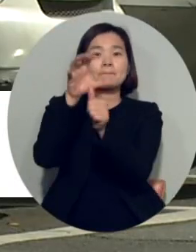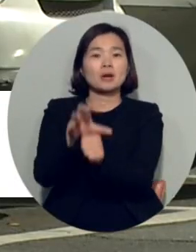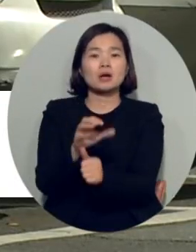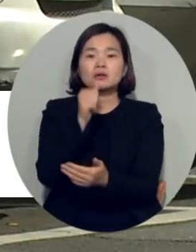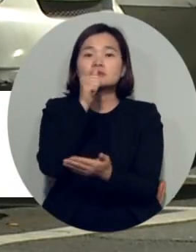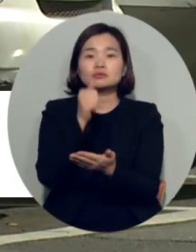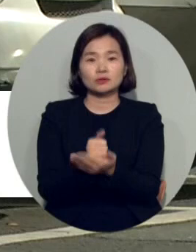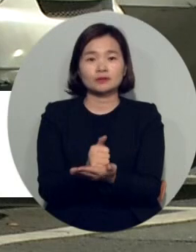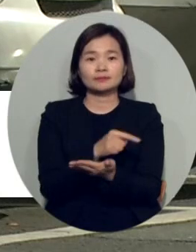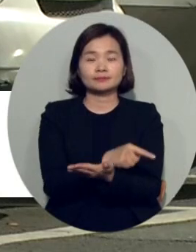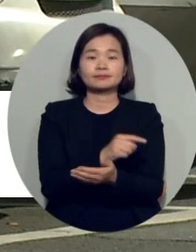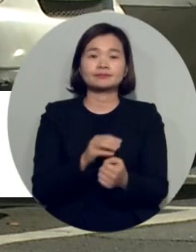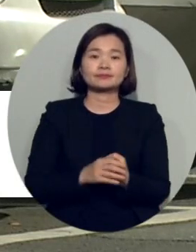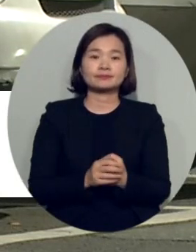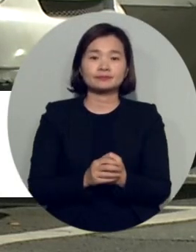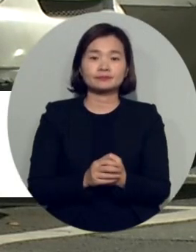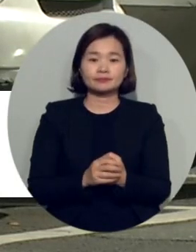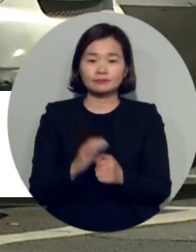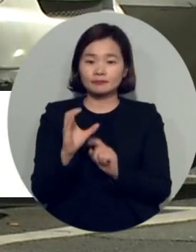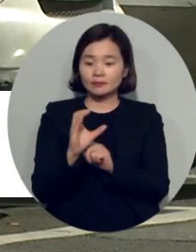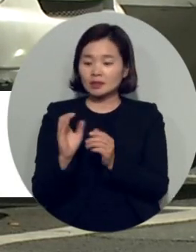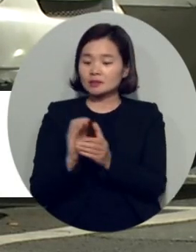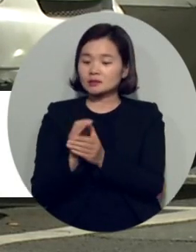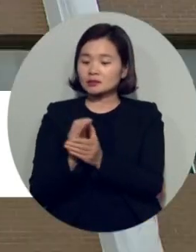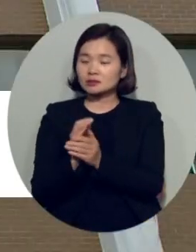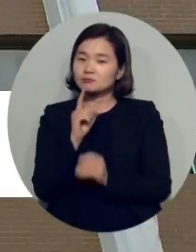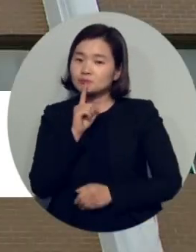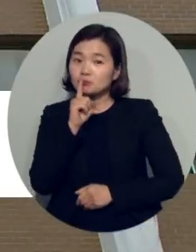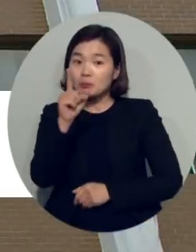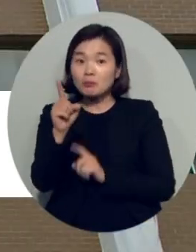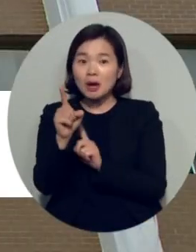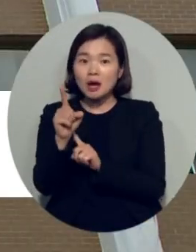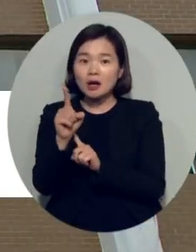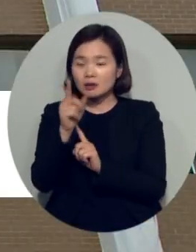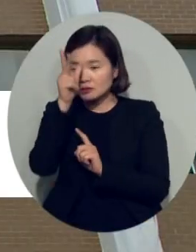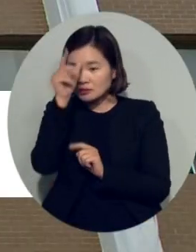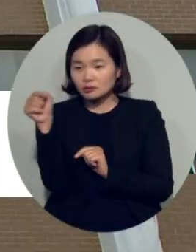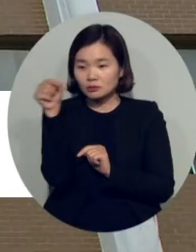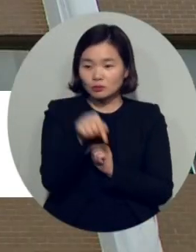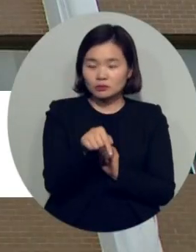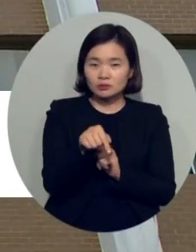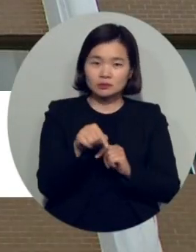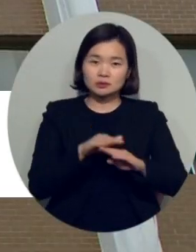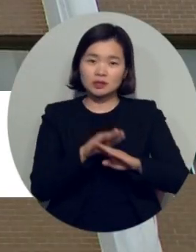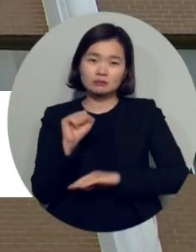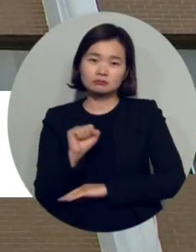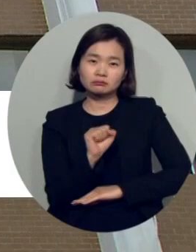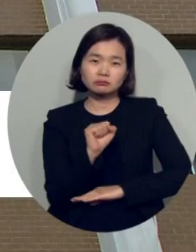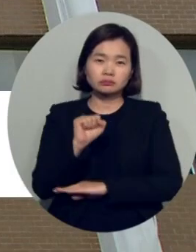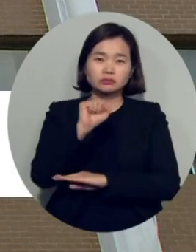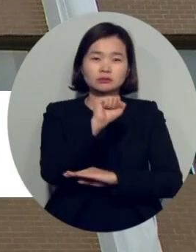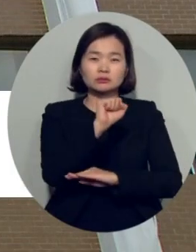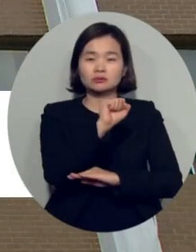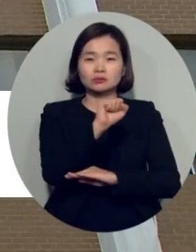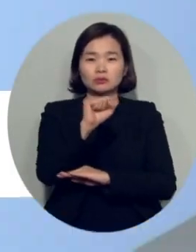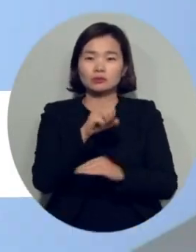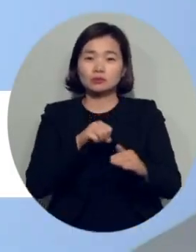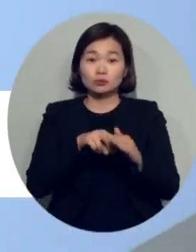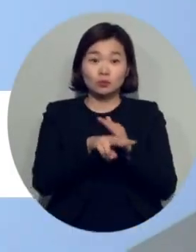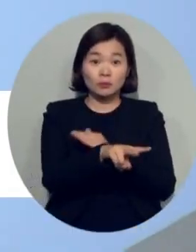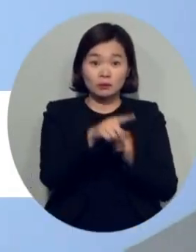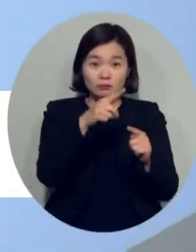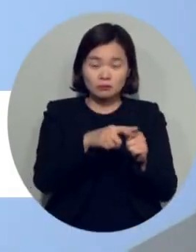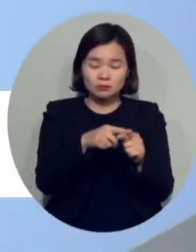감금한 혐의를 받고 있습니다. C양 친구 신고로 경찰이 출동하자 이들은 차를 몰고 10km가량을